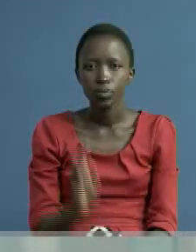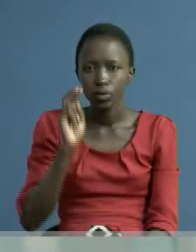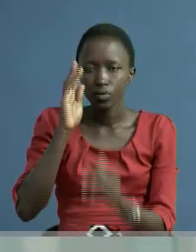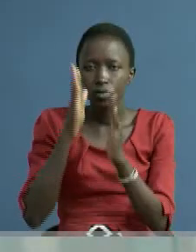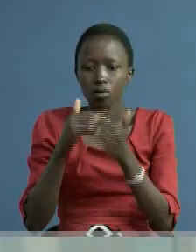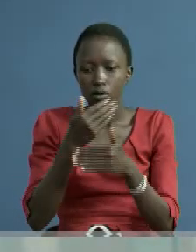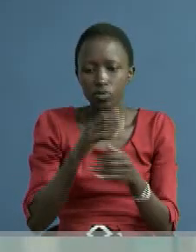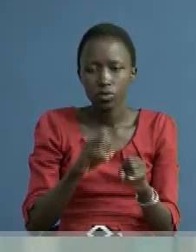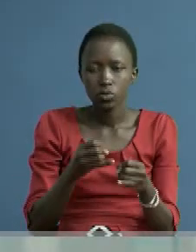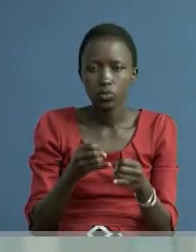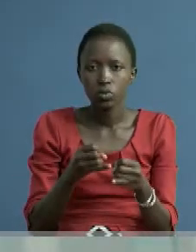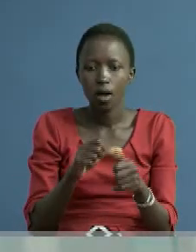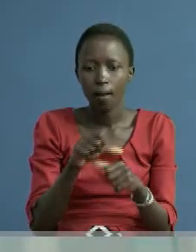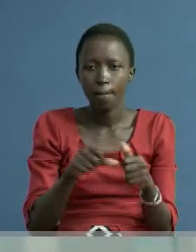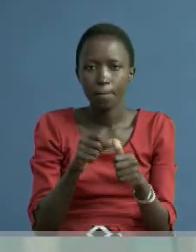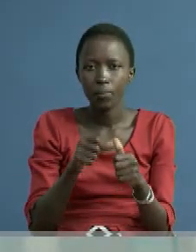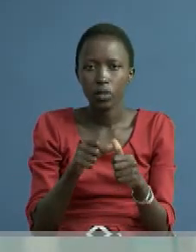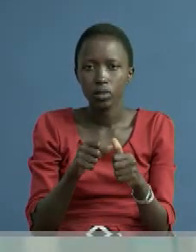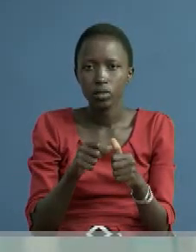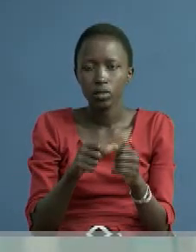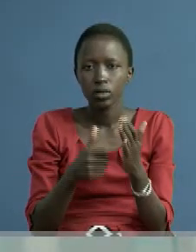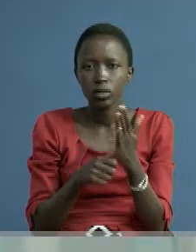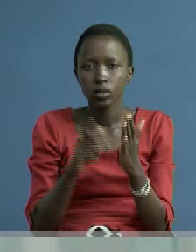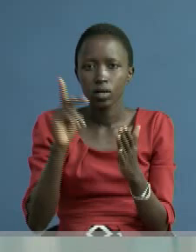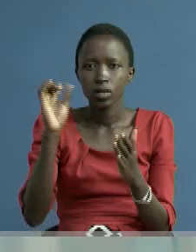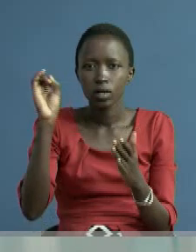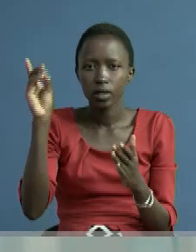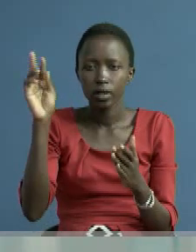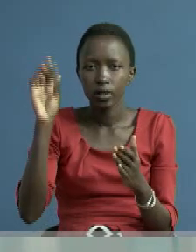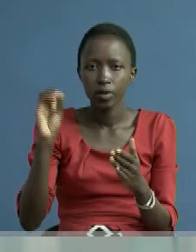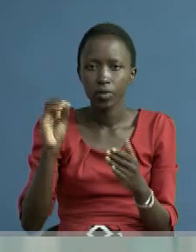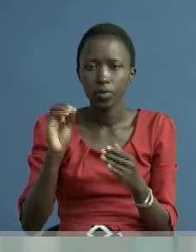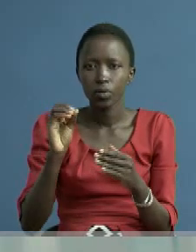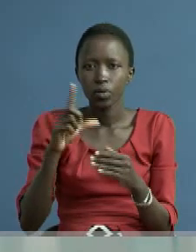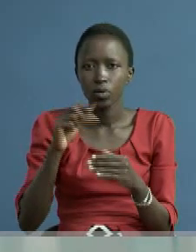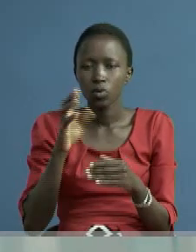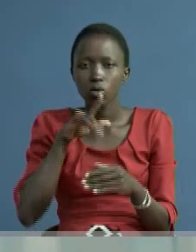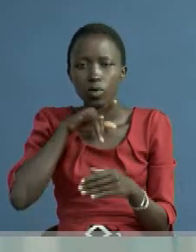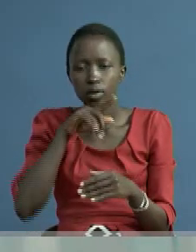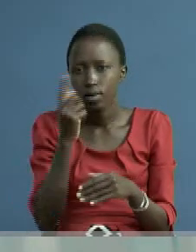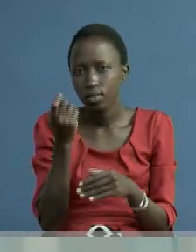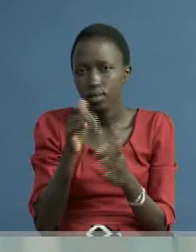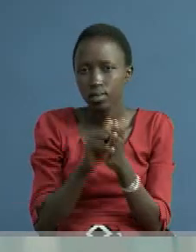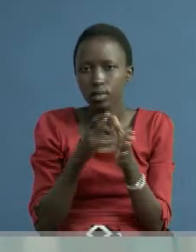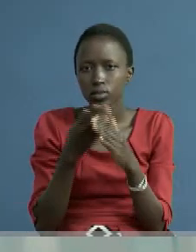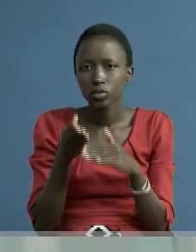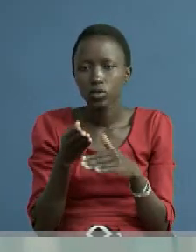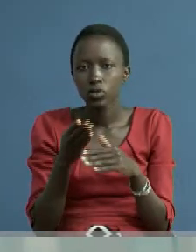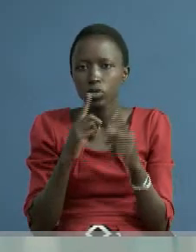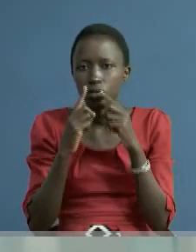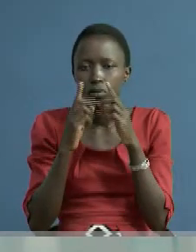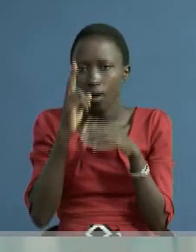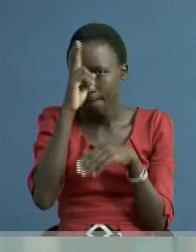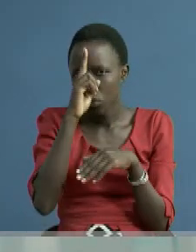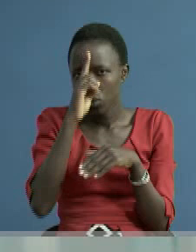Basi mtazamaji, baada ya taarifa hiyo kuhusiana na masaibu ya Evans Kidero na kupeleka kule Uganda kidogo, ambapo msemaji wa